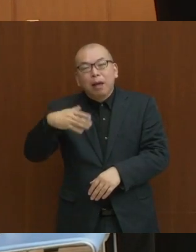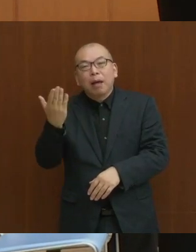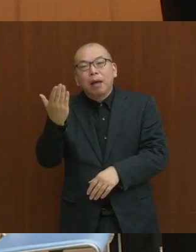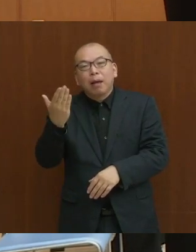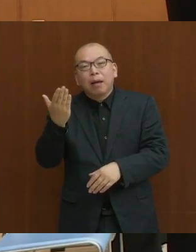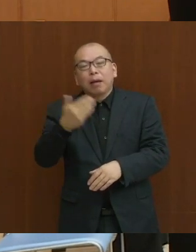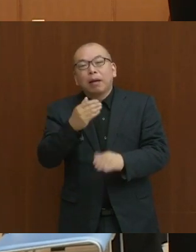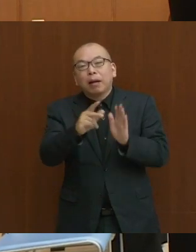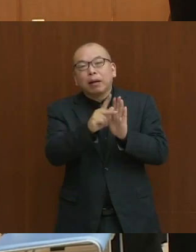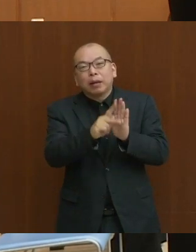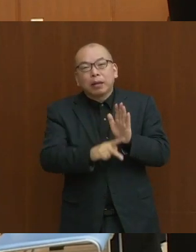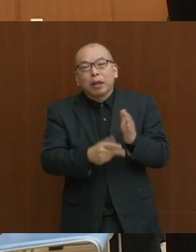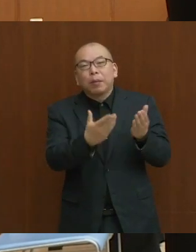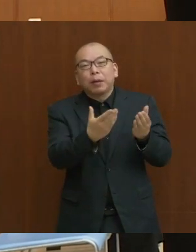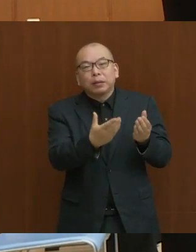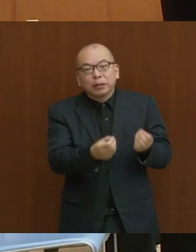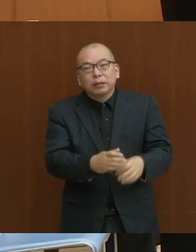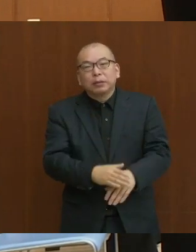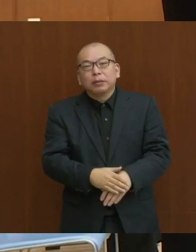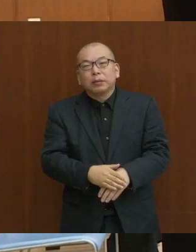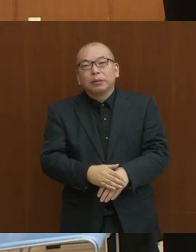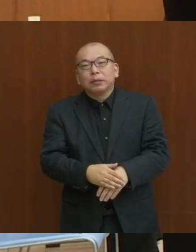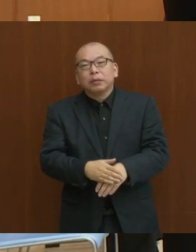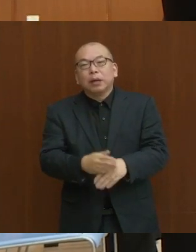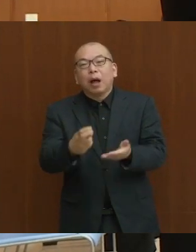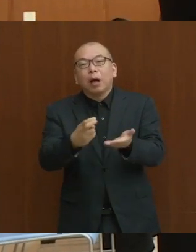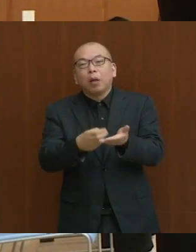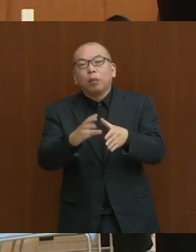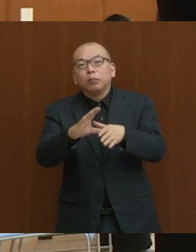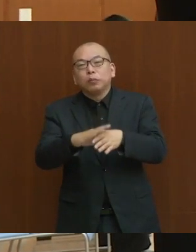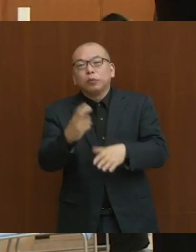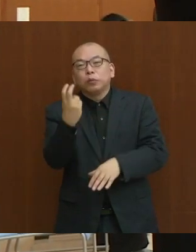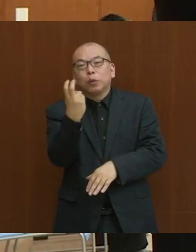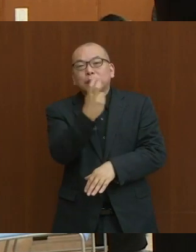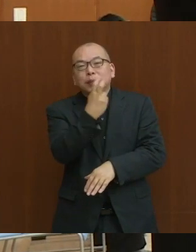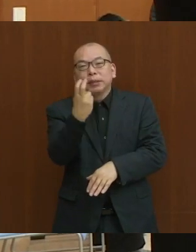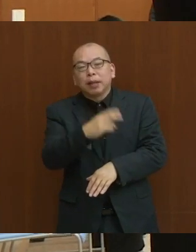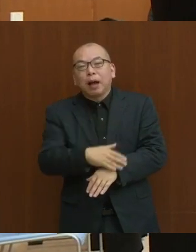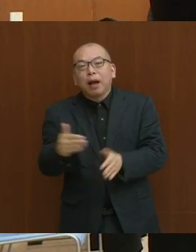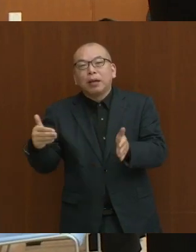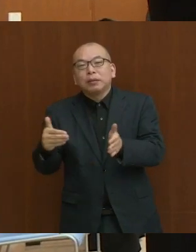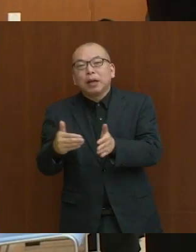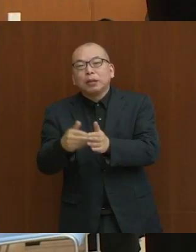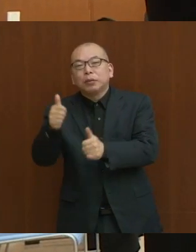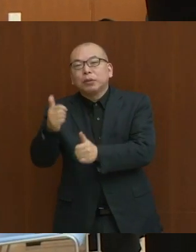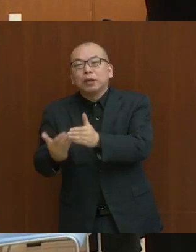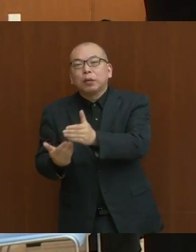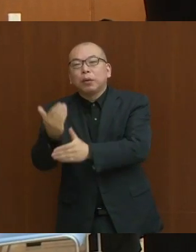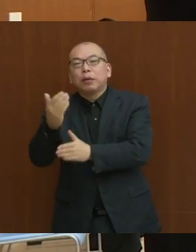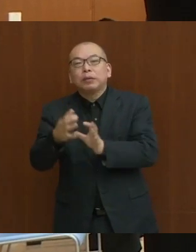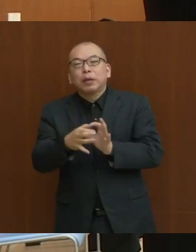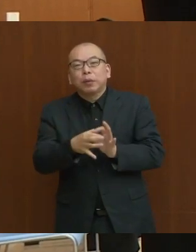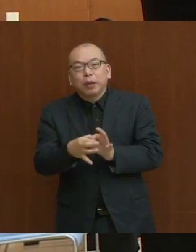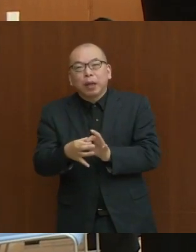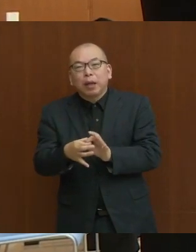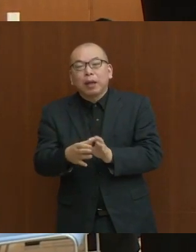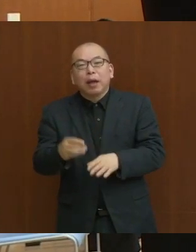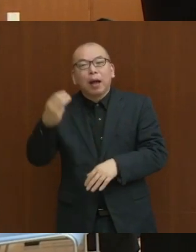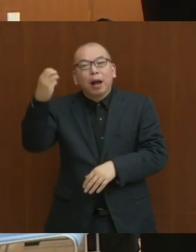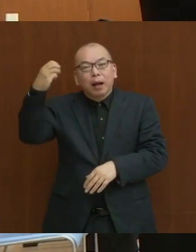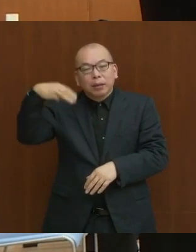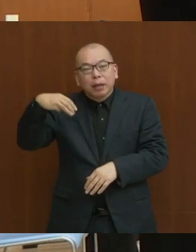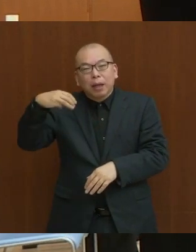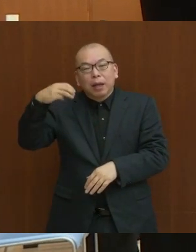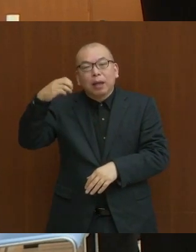定の単位を習得し、学位論文の審査及び最終試験に合格したので博士工